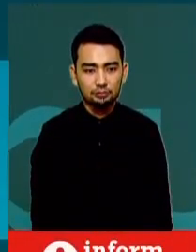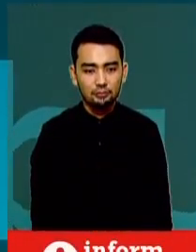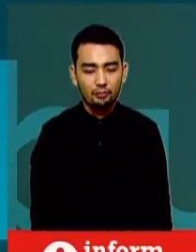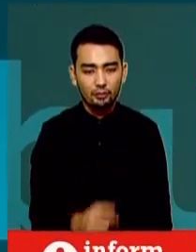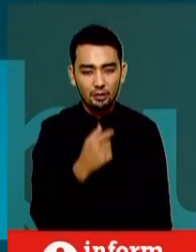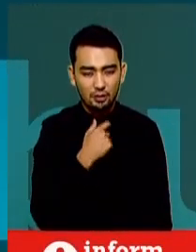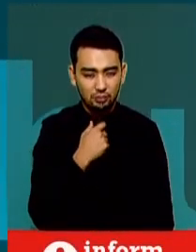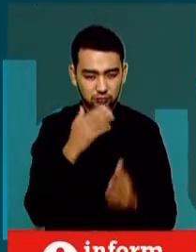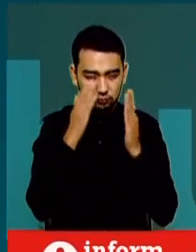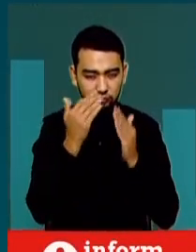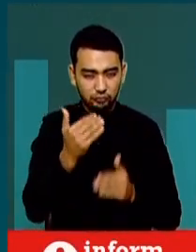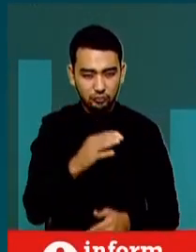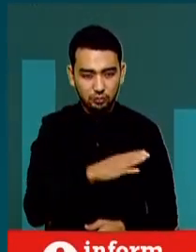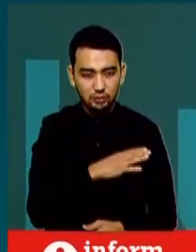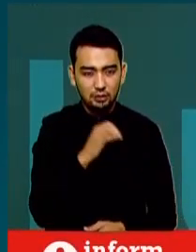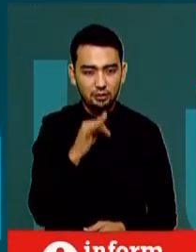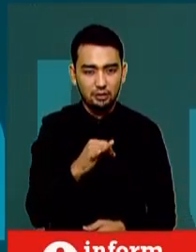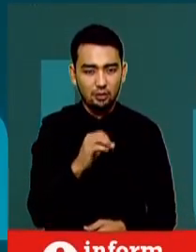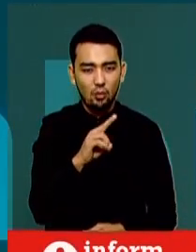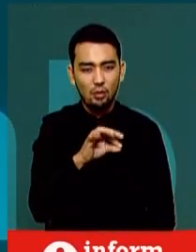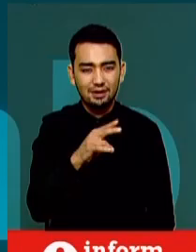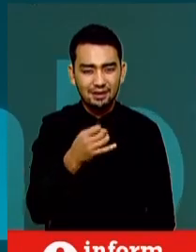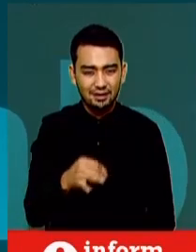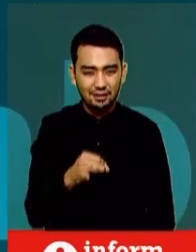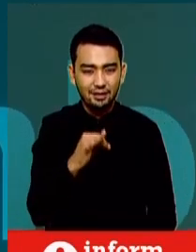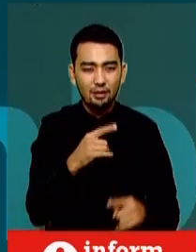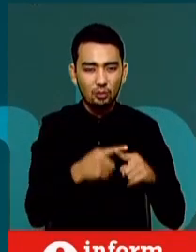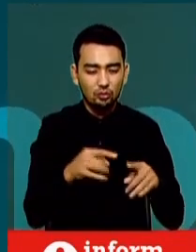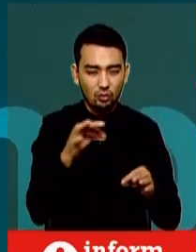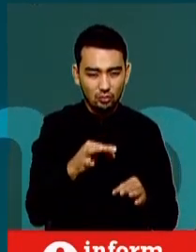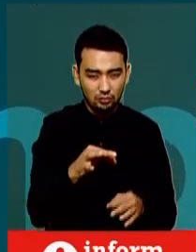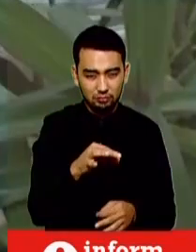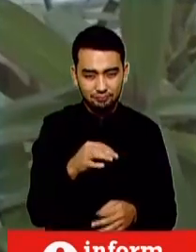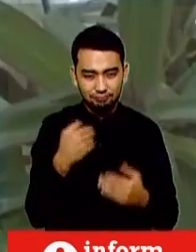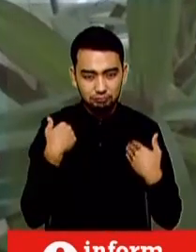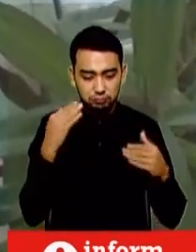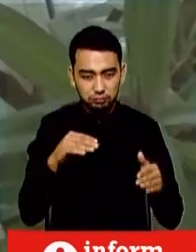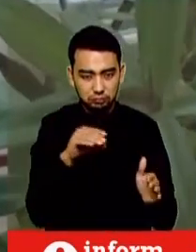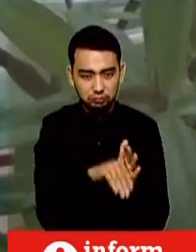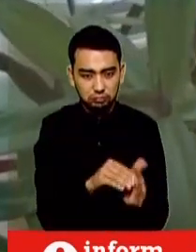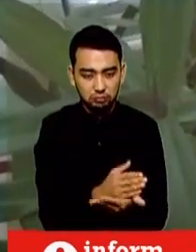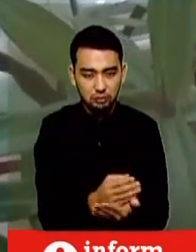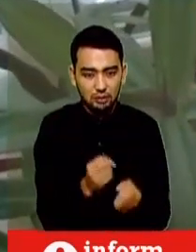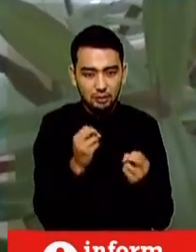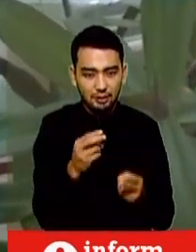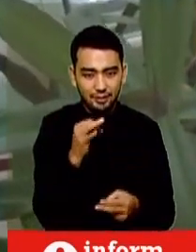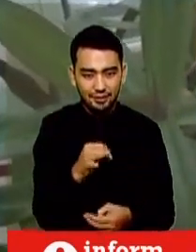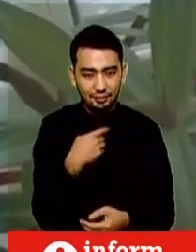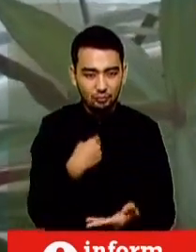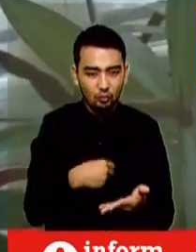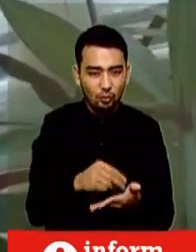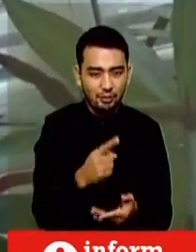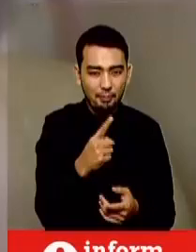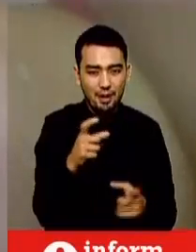Колбаса мусульманская, конская, с добавками из птичьих перьев. Эту колбасу Газиз Махметов купил в одном